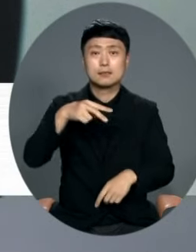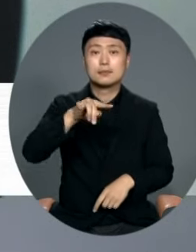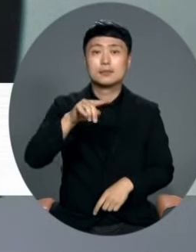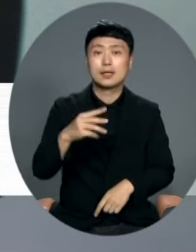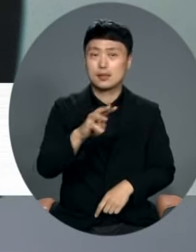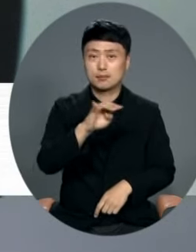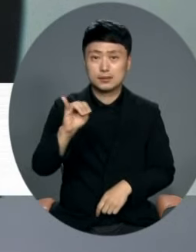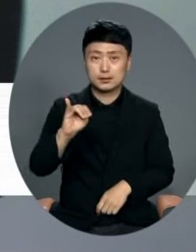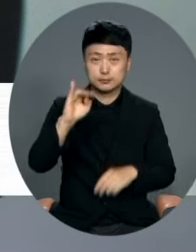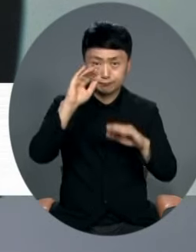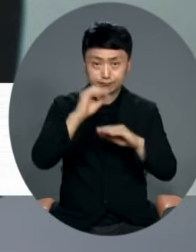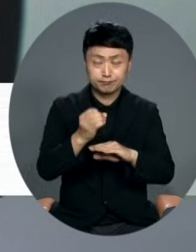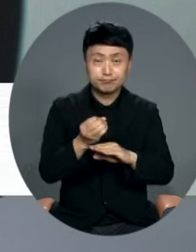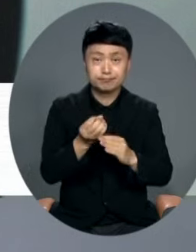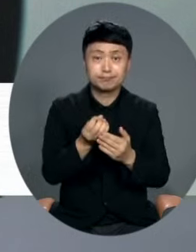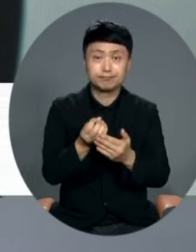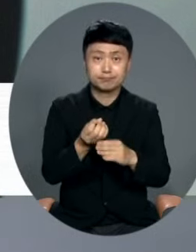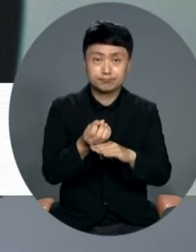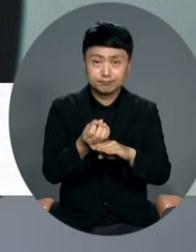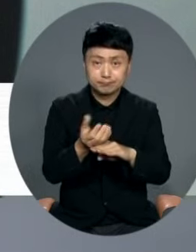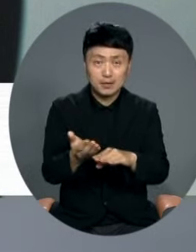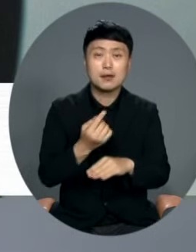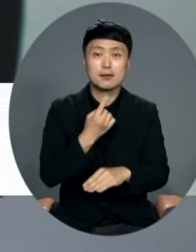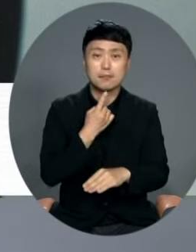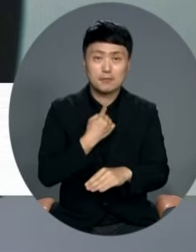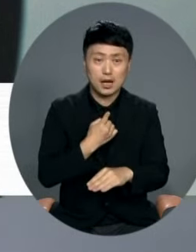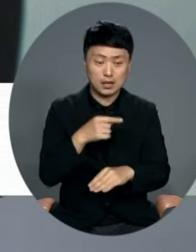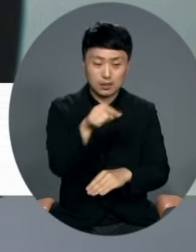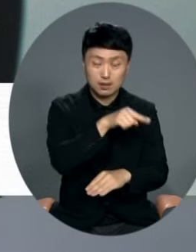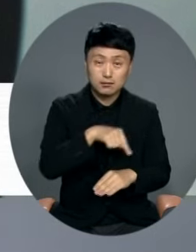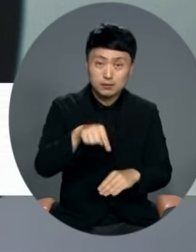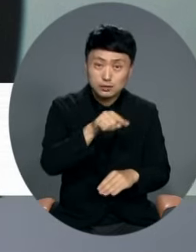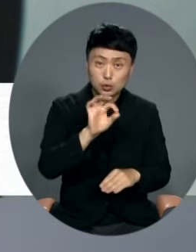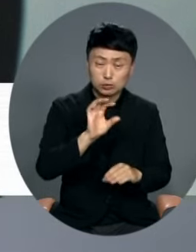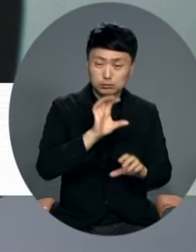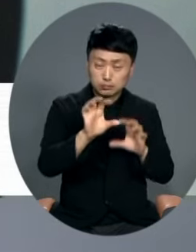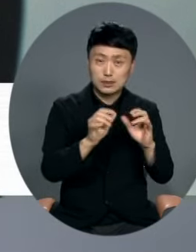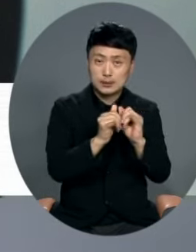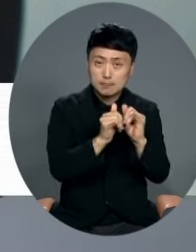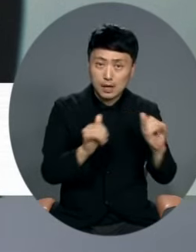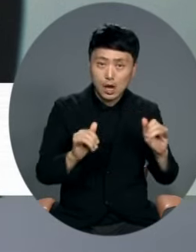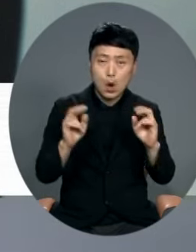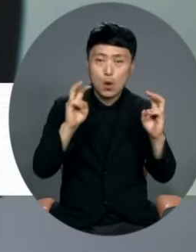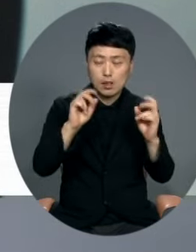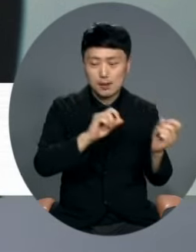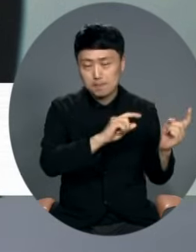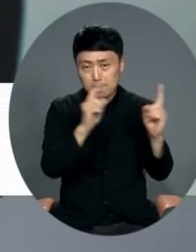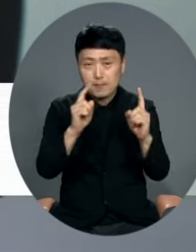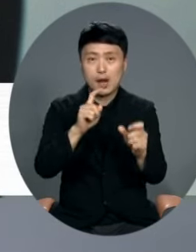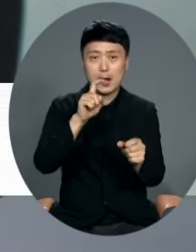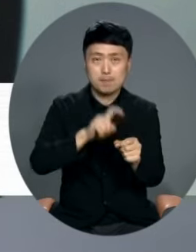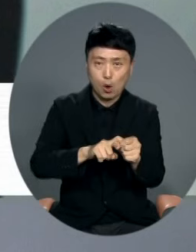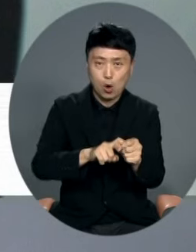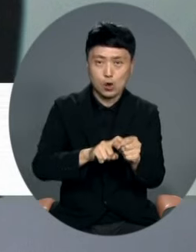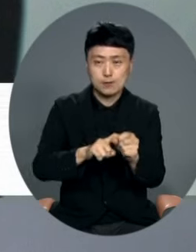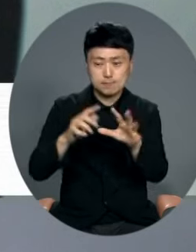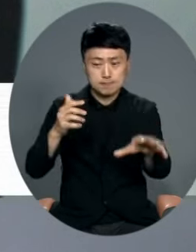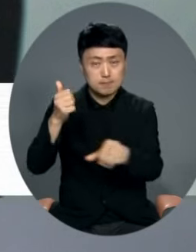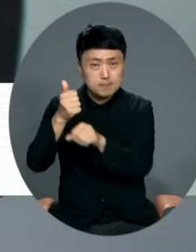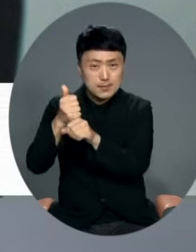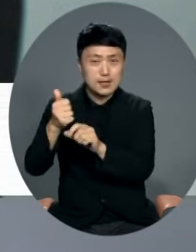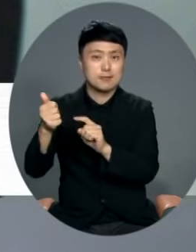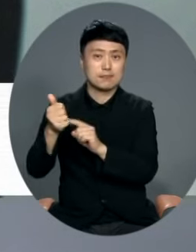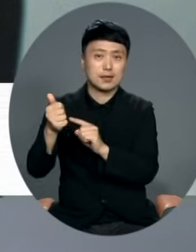보도해 드렸습니다. 이후 소액 주주들이 주주조합을 결성해 회사를 정상화시키겠다고 나서면서 현